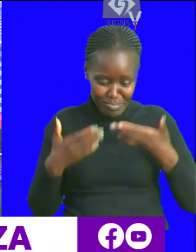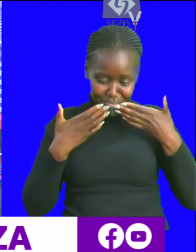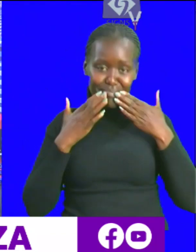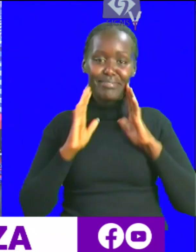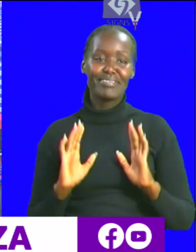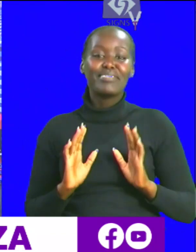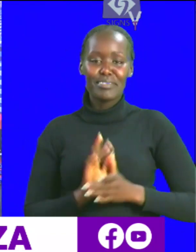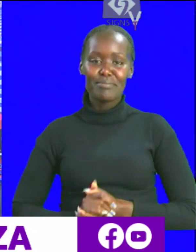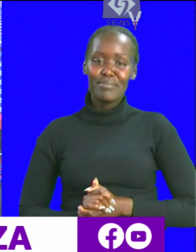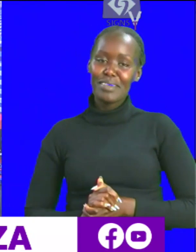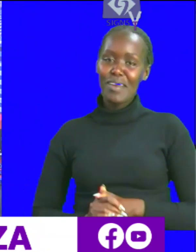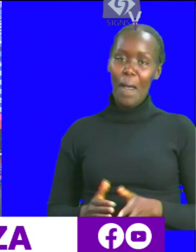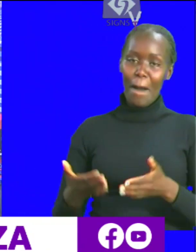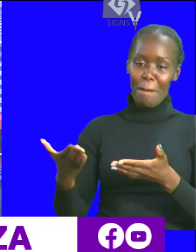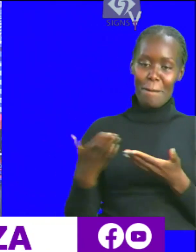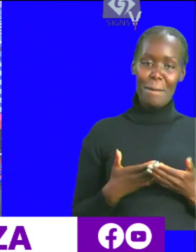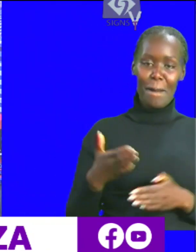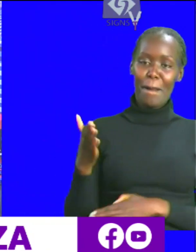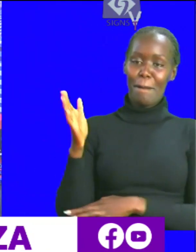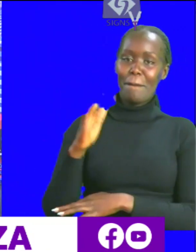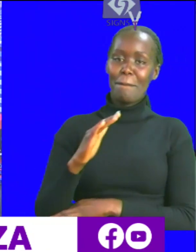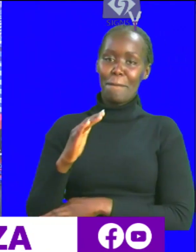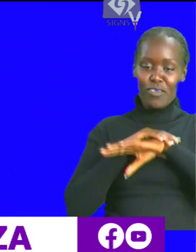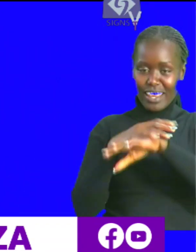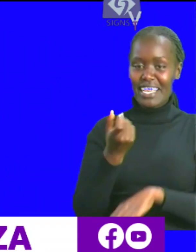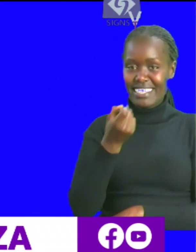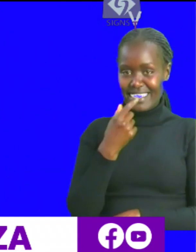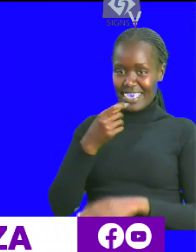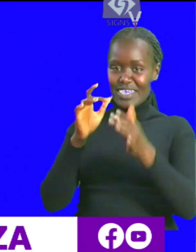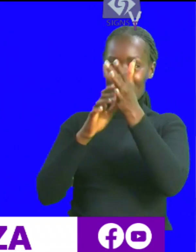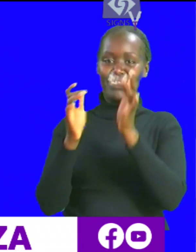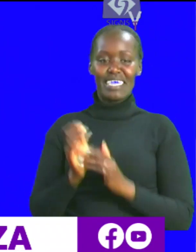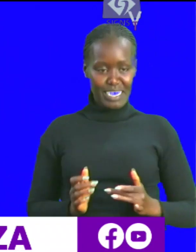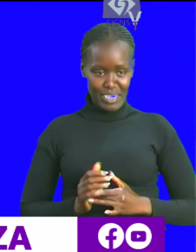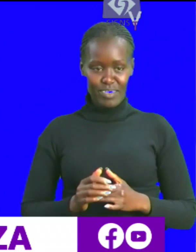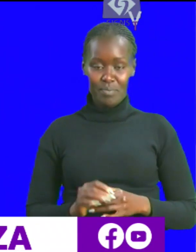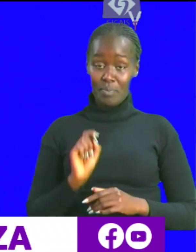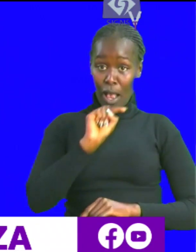Alafu of course kuna Elijah. Mimi time yangu ikifika nataka kupanda nikipandanga.